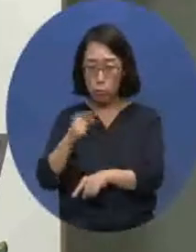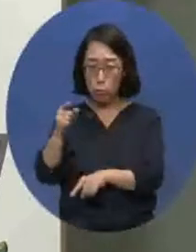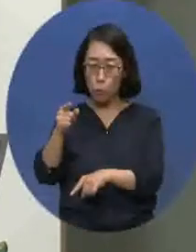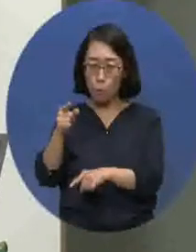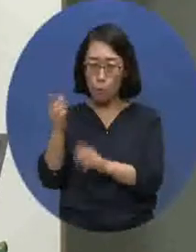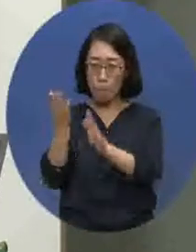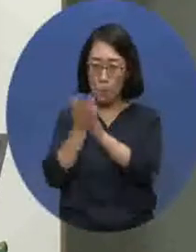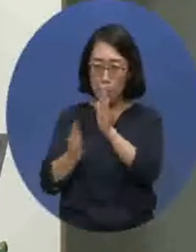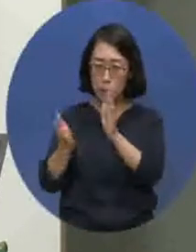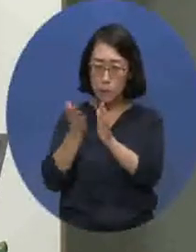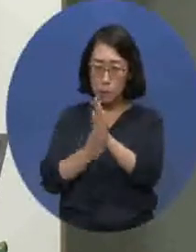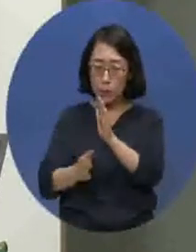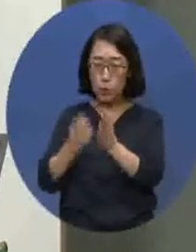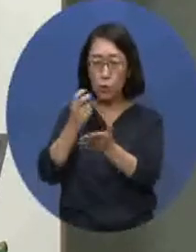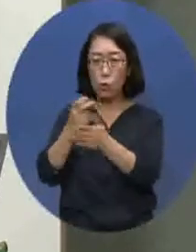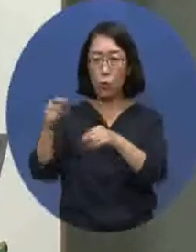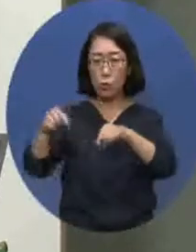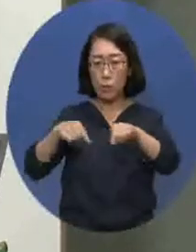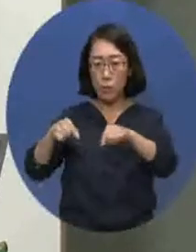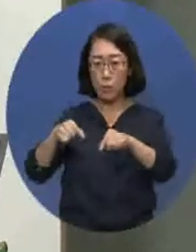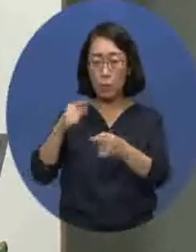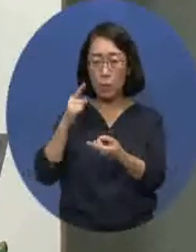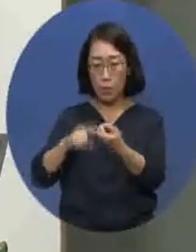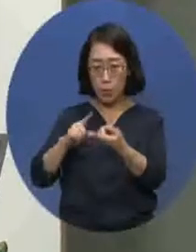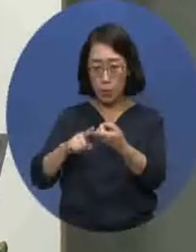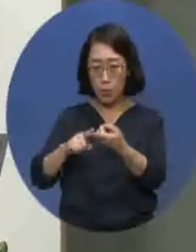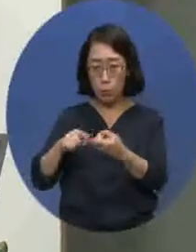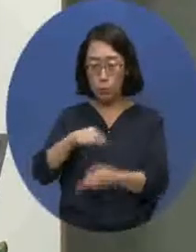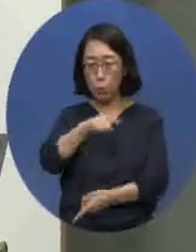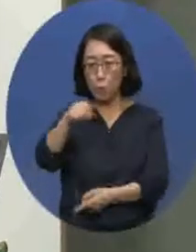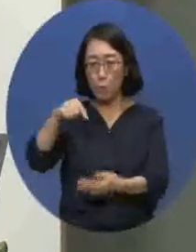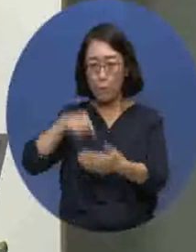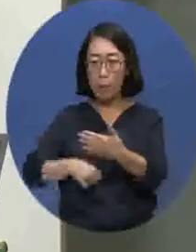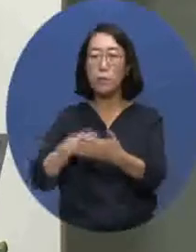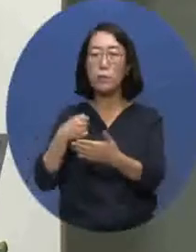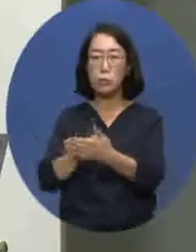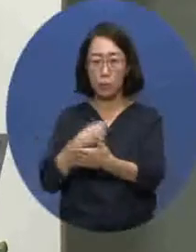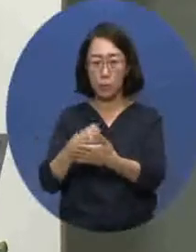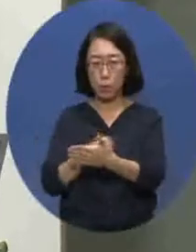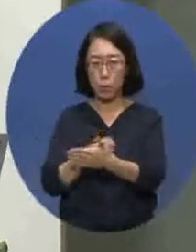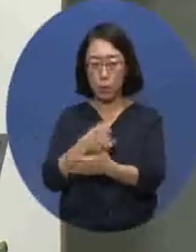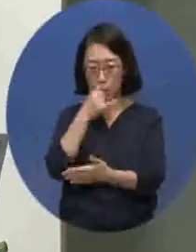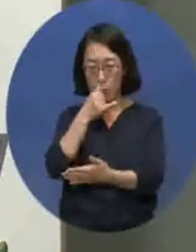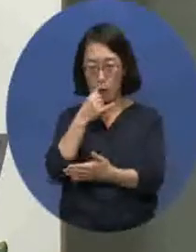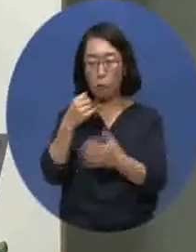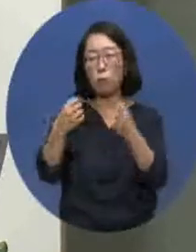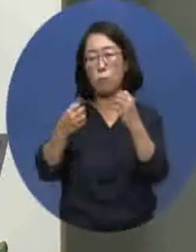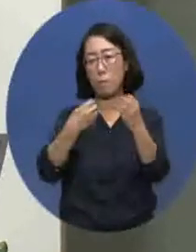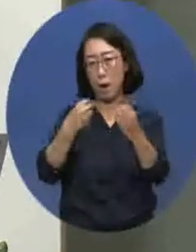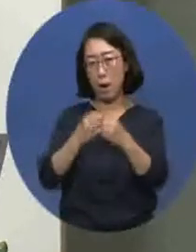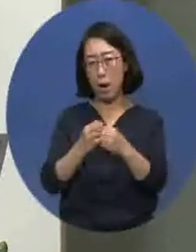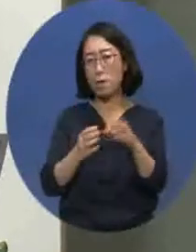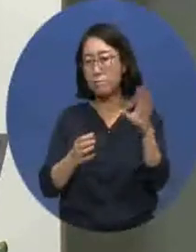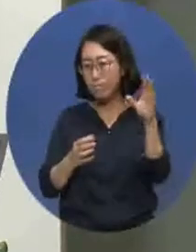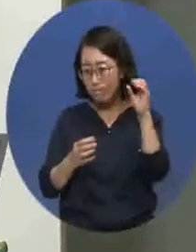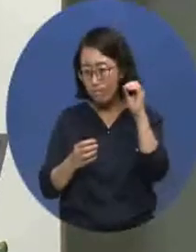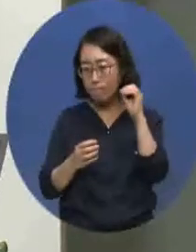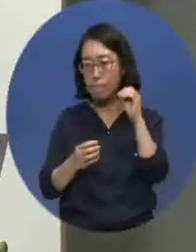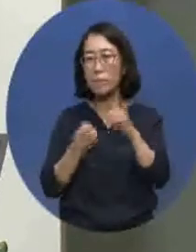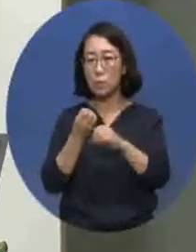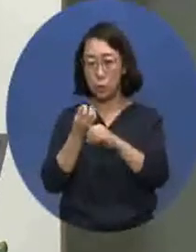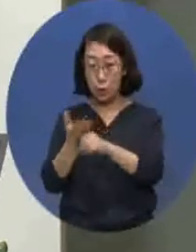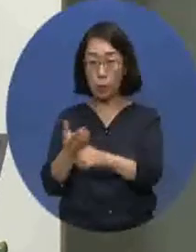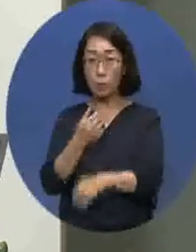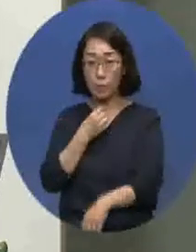정지혜 정책에 대해서 많이 그 섭섭함을 금치 못한다 하는 얘기를 제가 전해드리고 싶어요